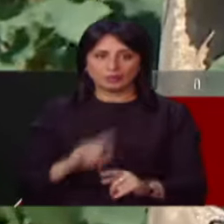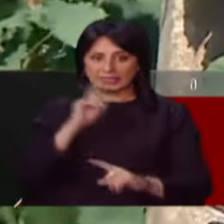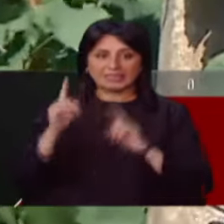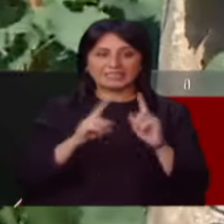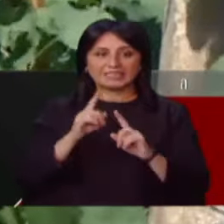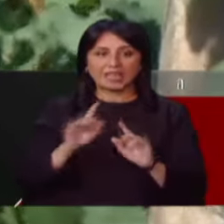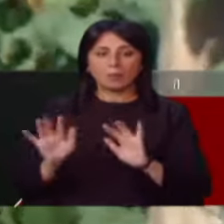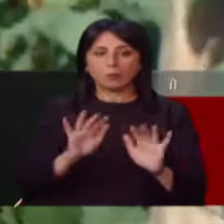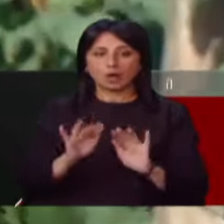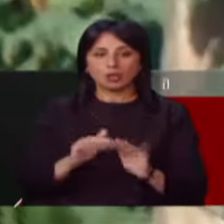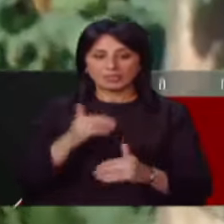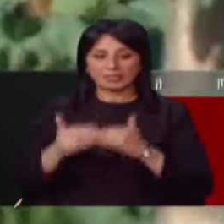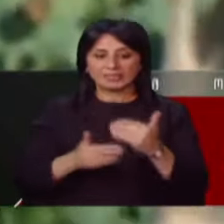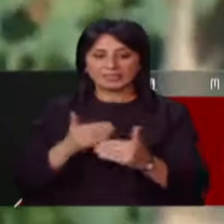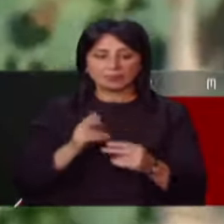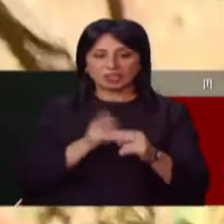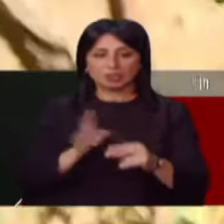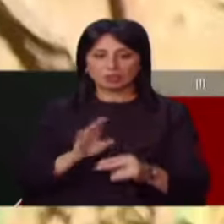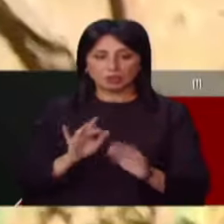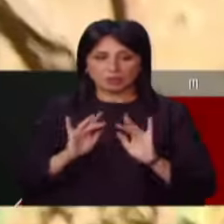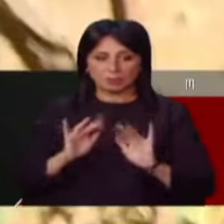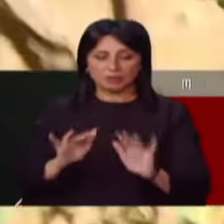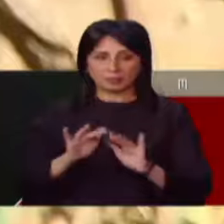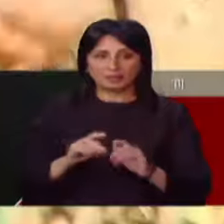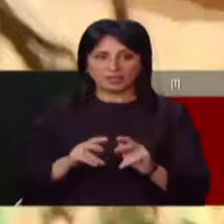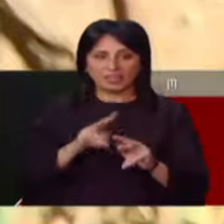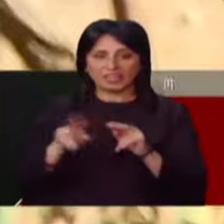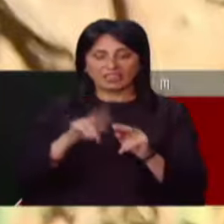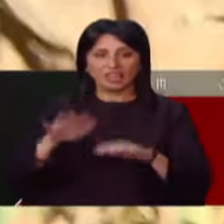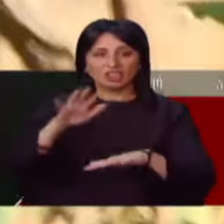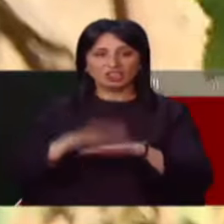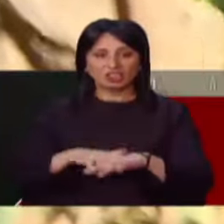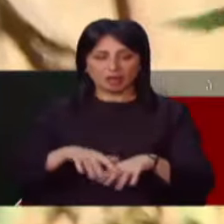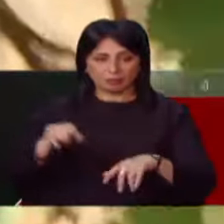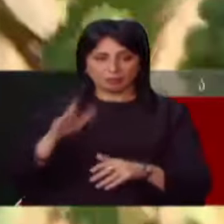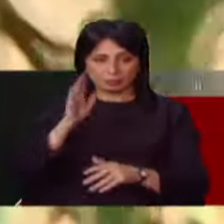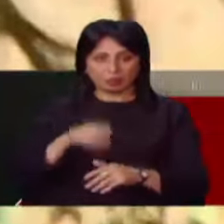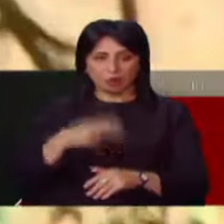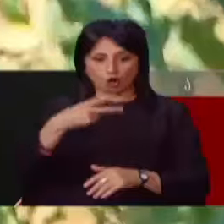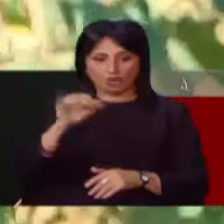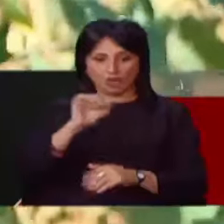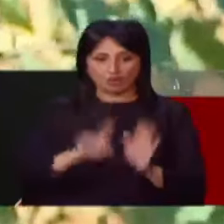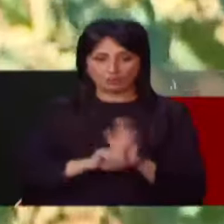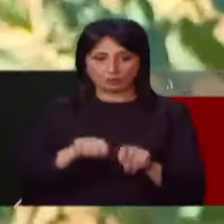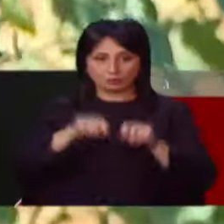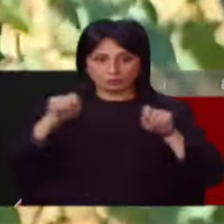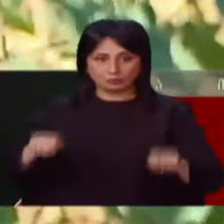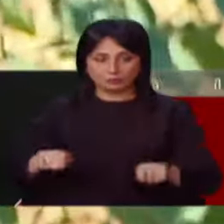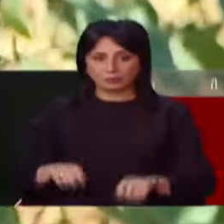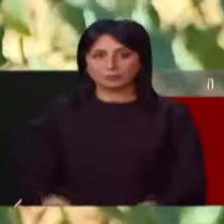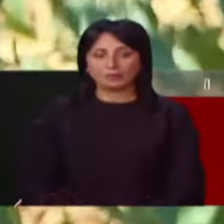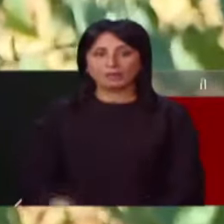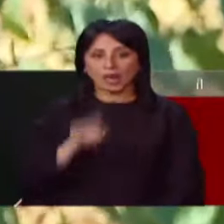წელსაც პროცესის წარმატებულ და შეუფერხებელ მიმდინარეობას რთველი შტაბი უზრუნველყოფს, რომელიც 20 აგვისტოდან დაიწყებს